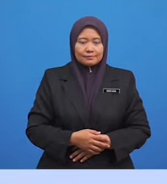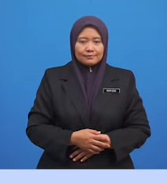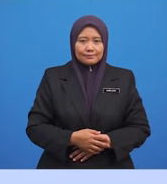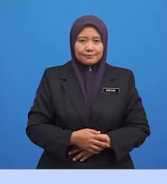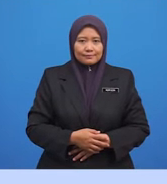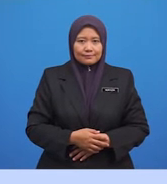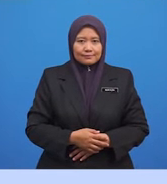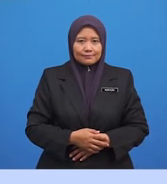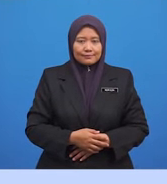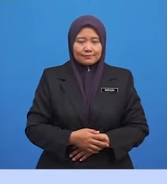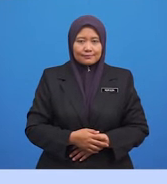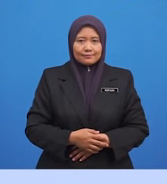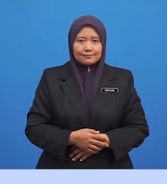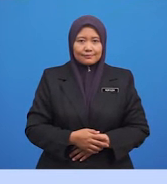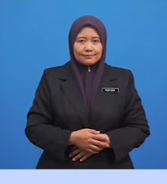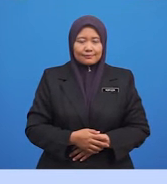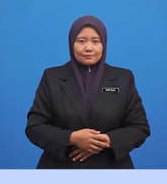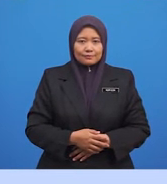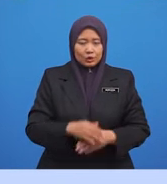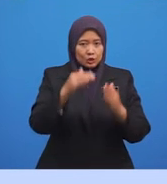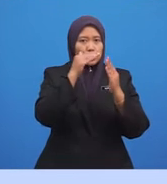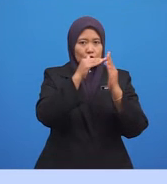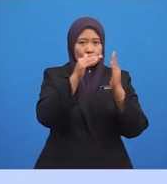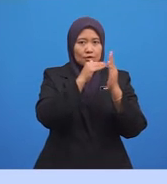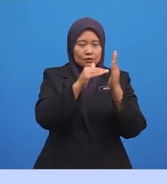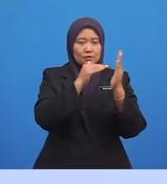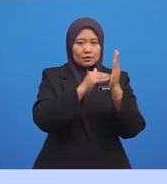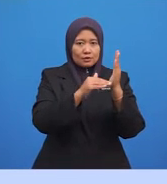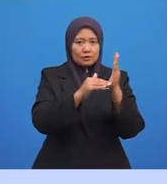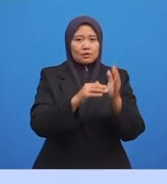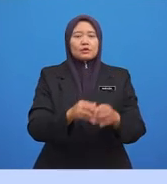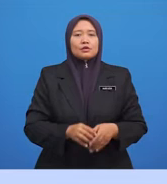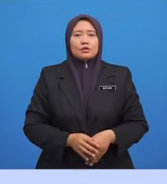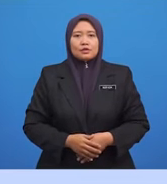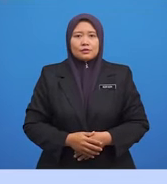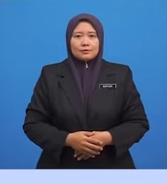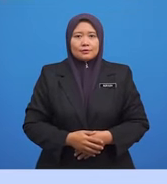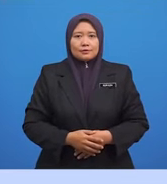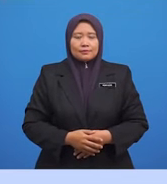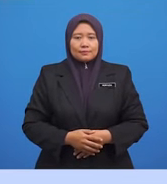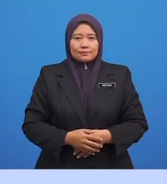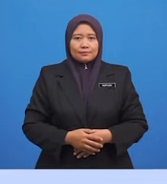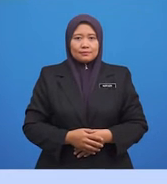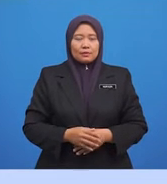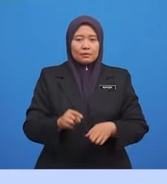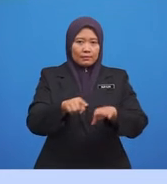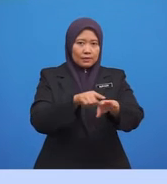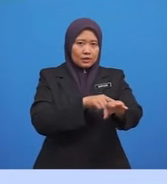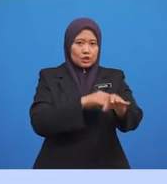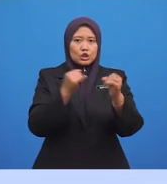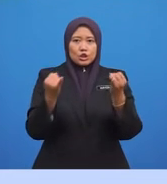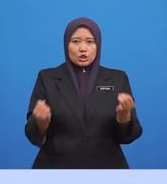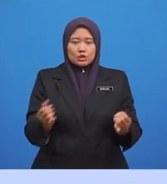Alhamdulillah, murid-murid cikgu dapat menyenaraikan carta banding untuk panjang, jisim